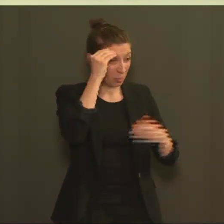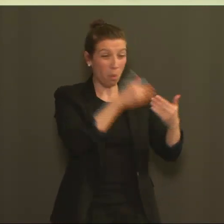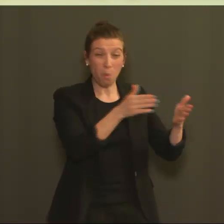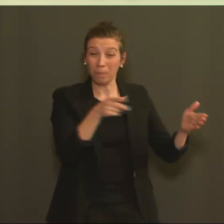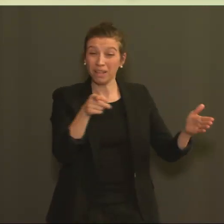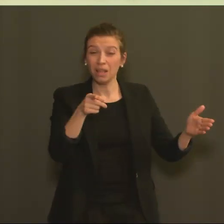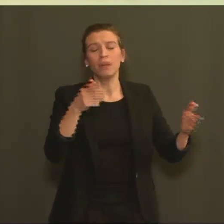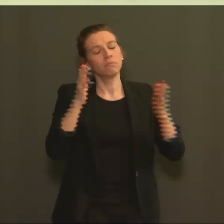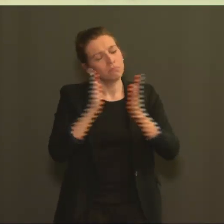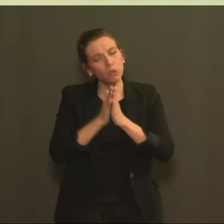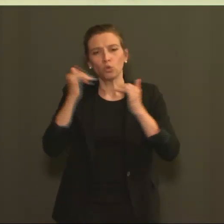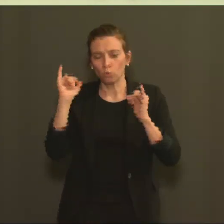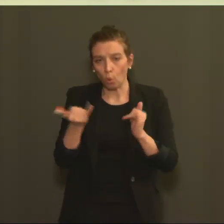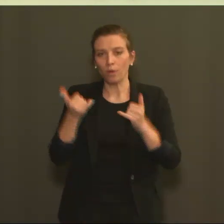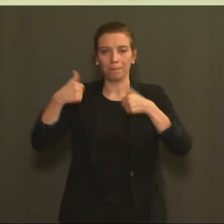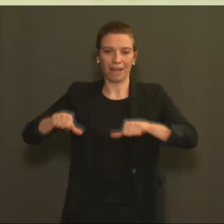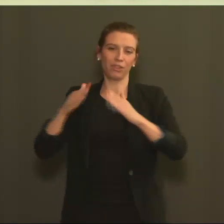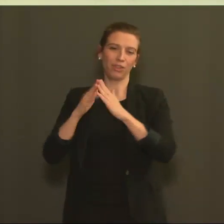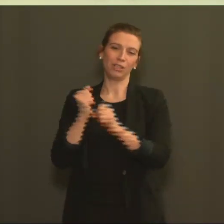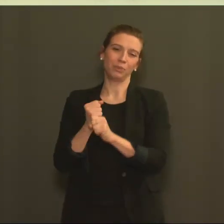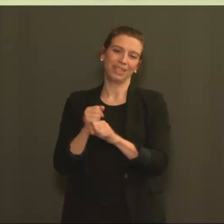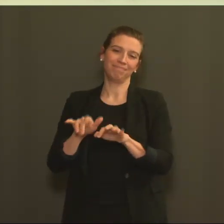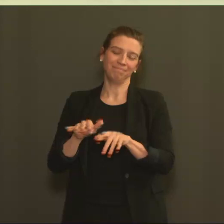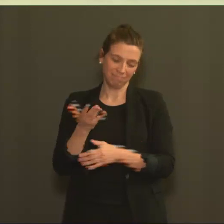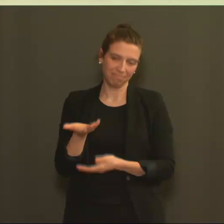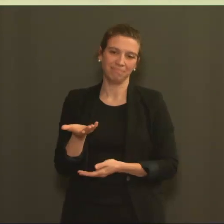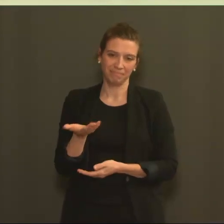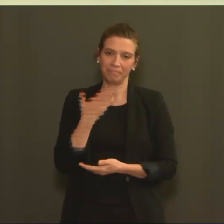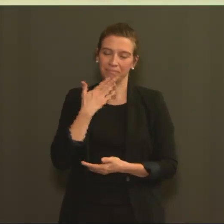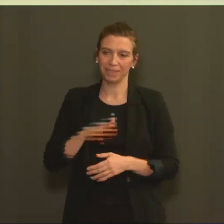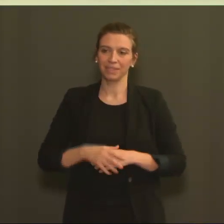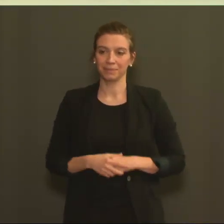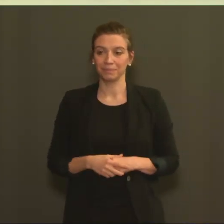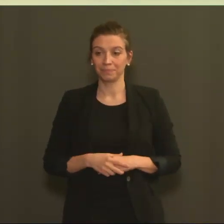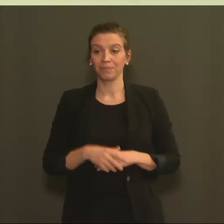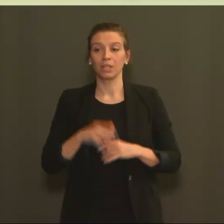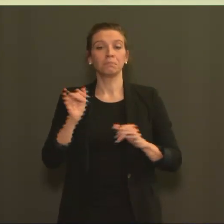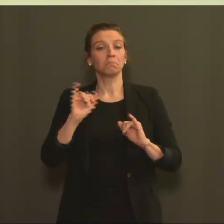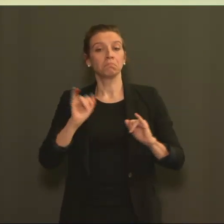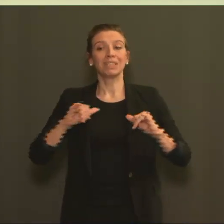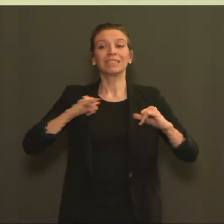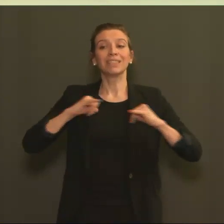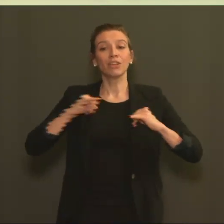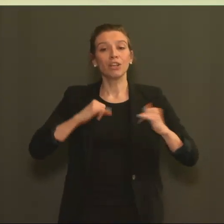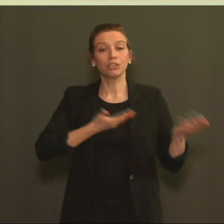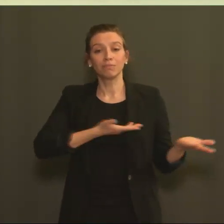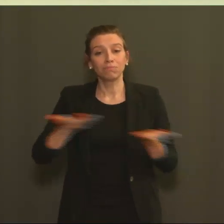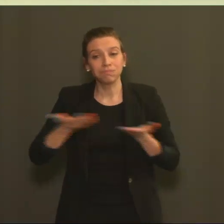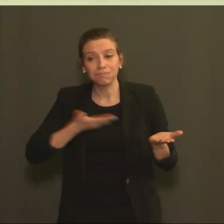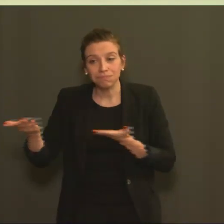de ziekenhuisopnames de ziekenhuis bezetting en de overlijdens blijven ook graag verder talen